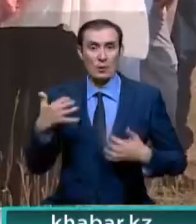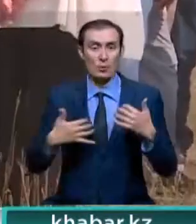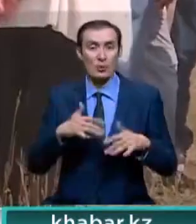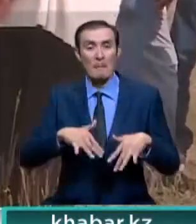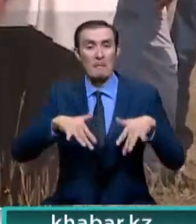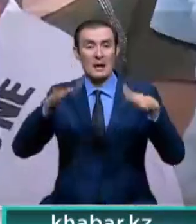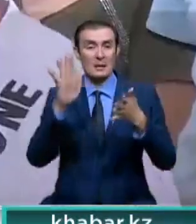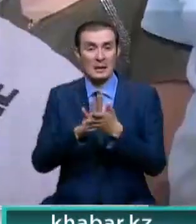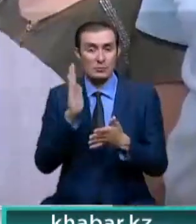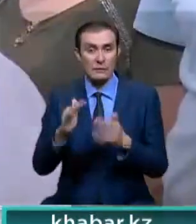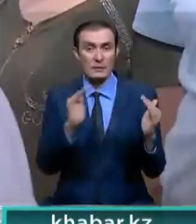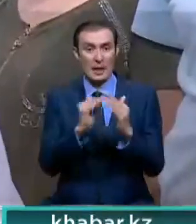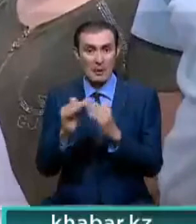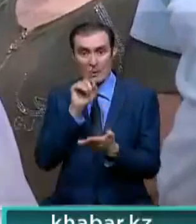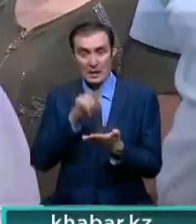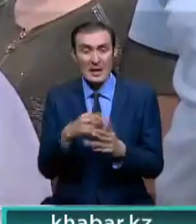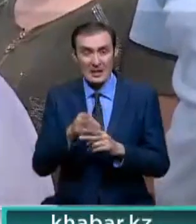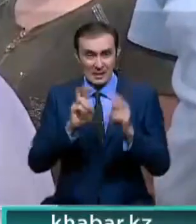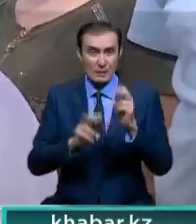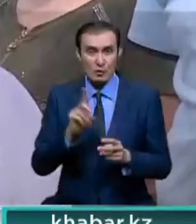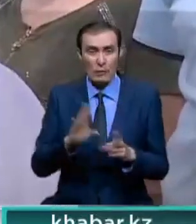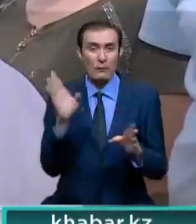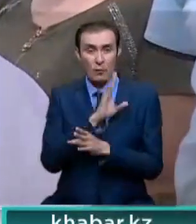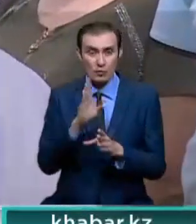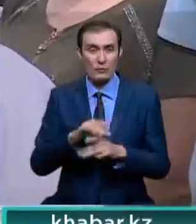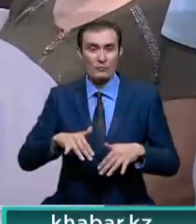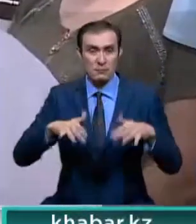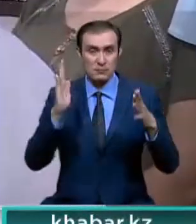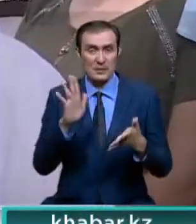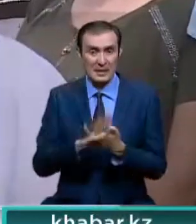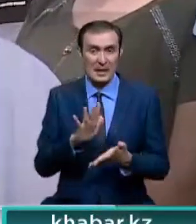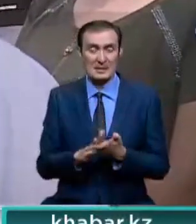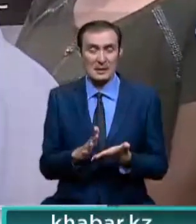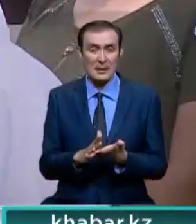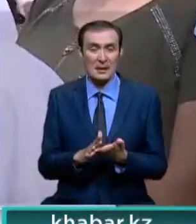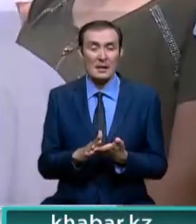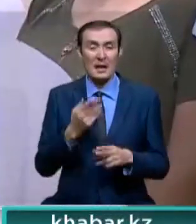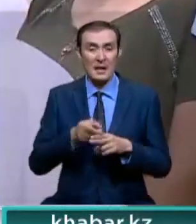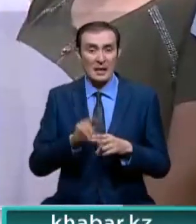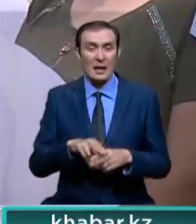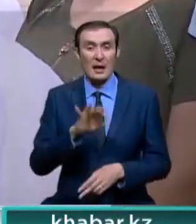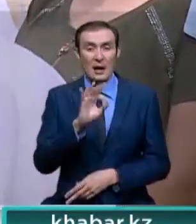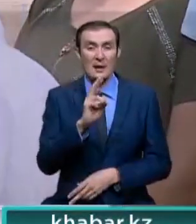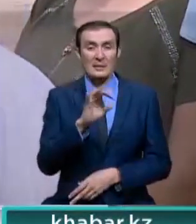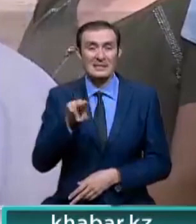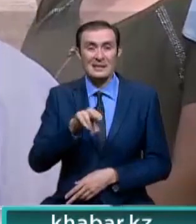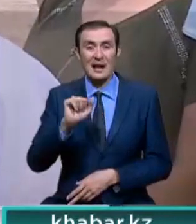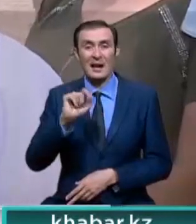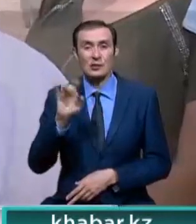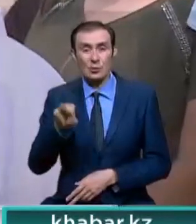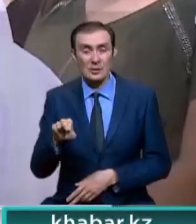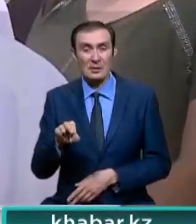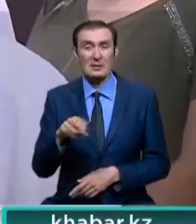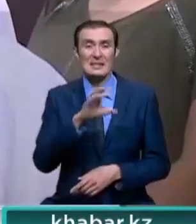пойдет к жилым домам. А цементный завод, это значит, в воздух будет выделяться оксид азота, диоксид серы